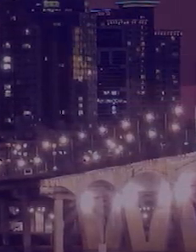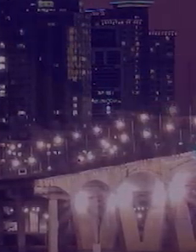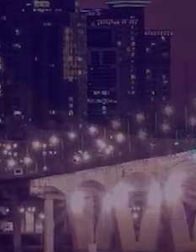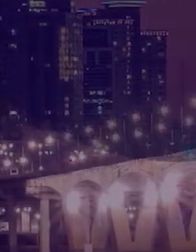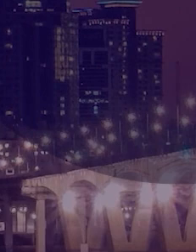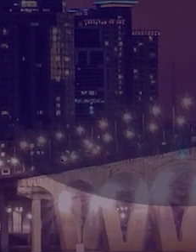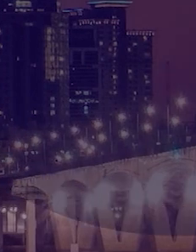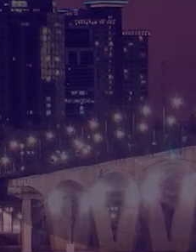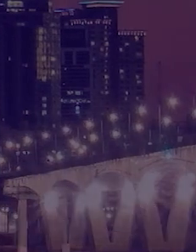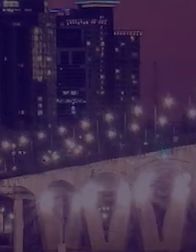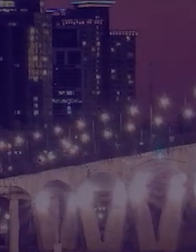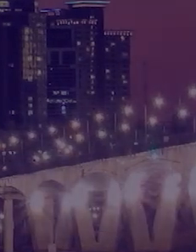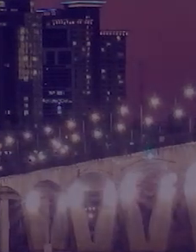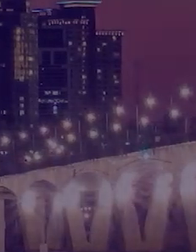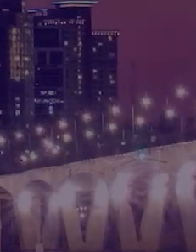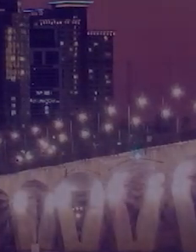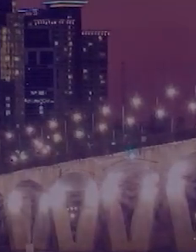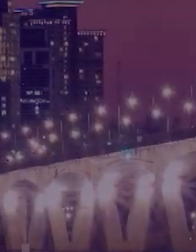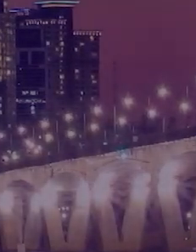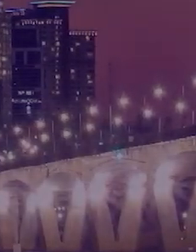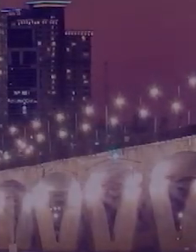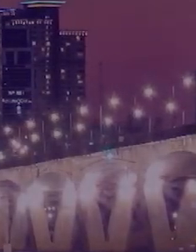있습니다 m